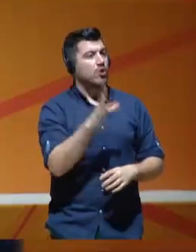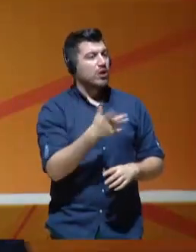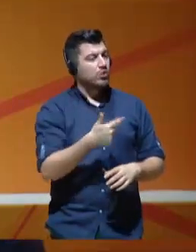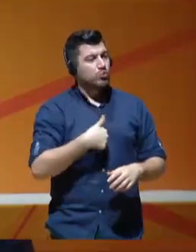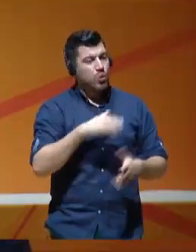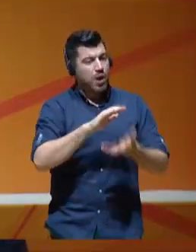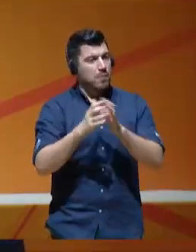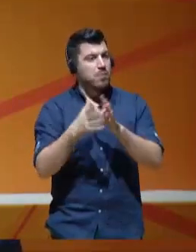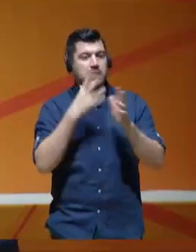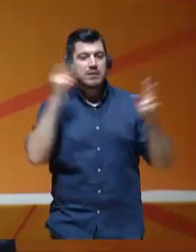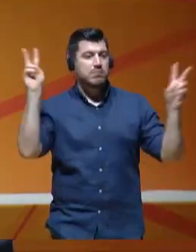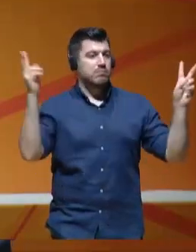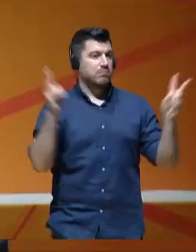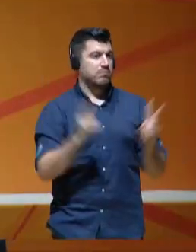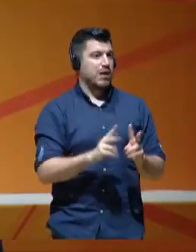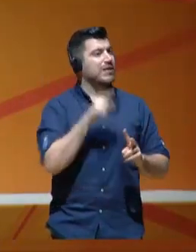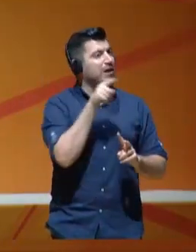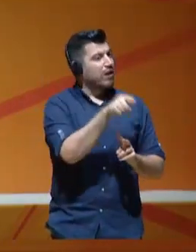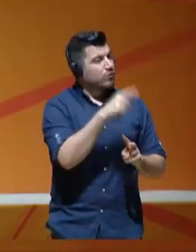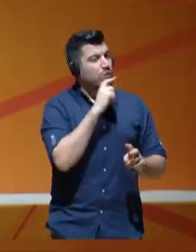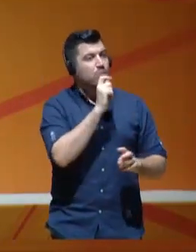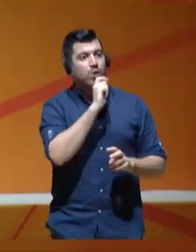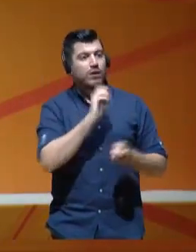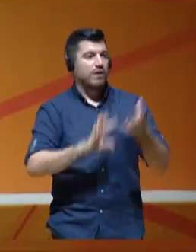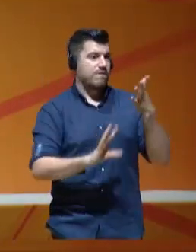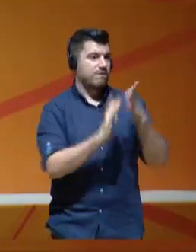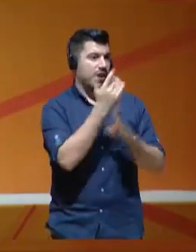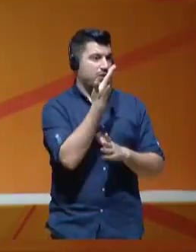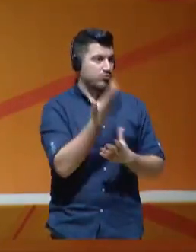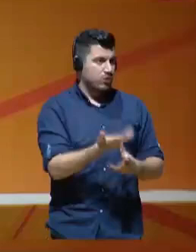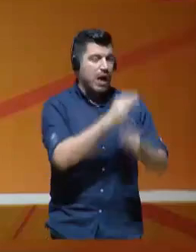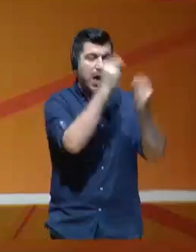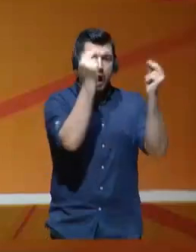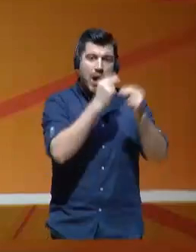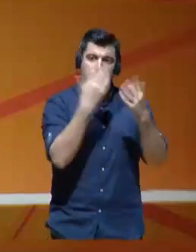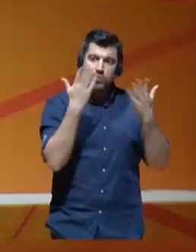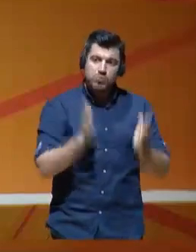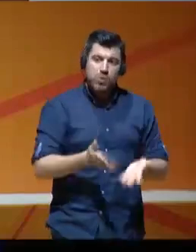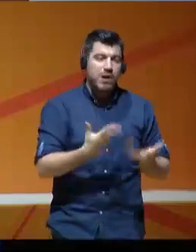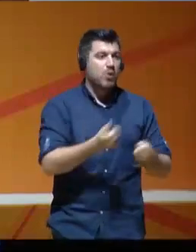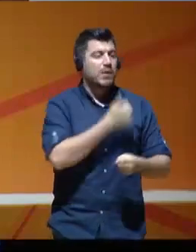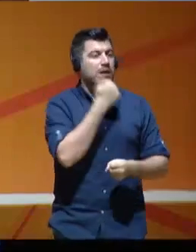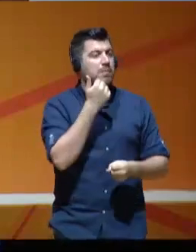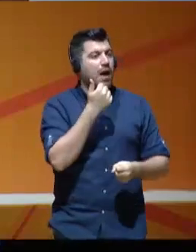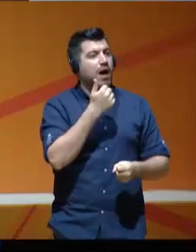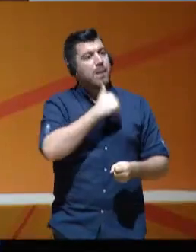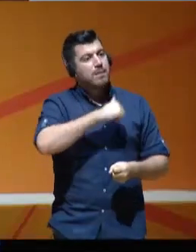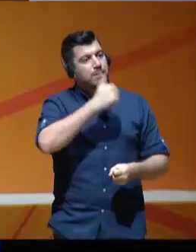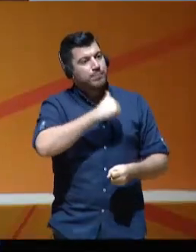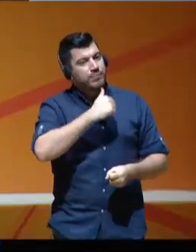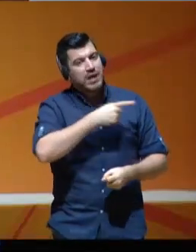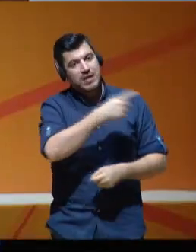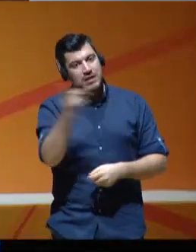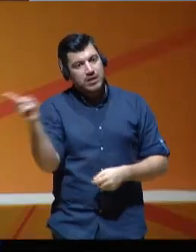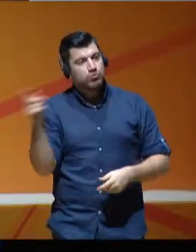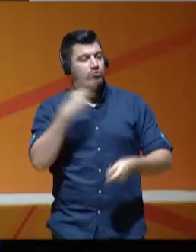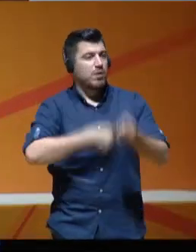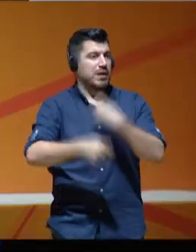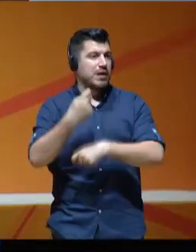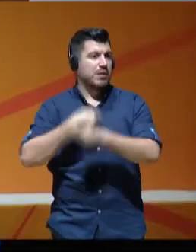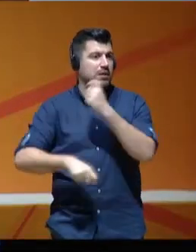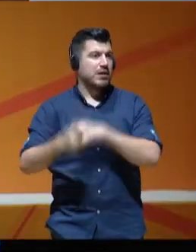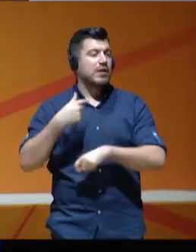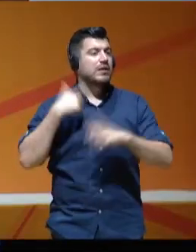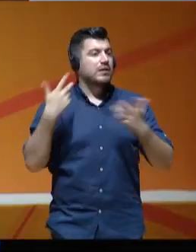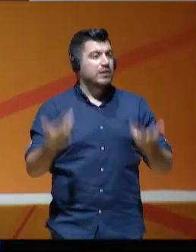και αυτό είναι μια πολιτική βελτίωση. Άρα μπορούμε να έχουμε και μια παρηγορία, να σας το πω για εσάς τους επιχειρηματίες, την περίφημη